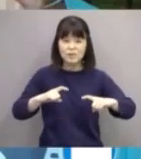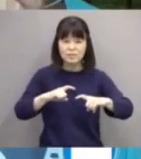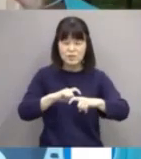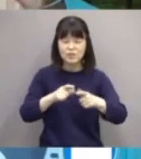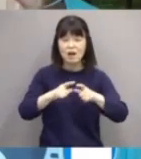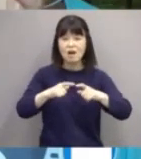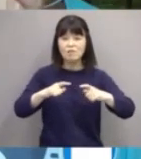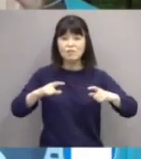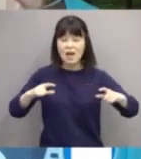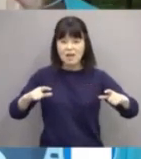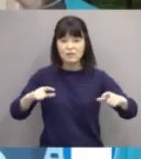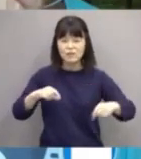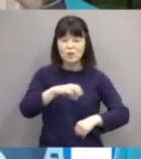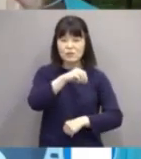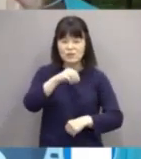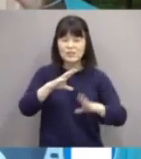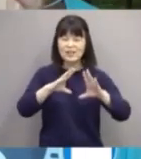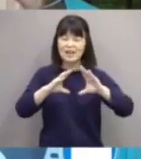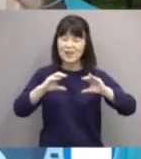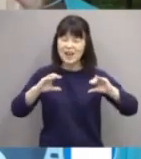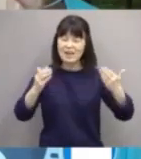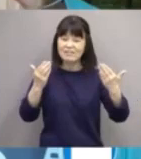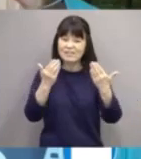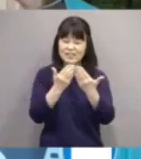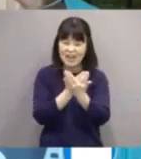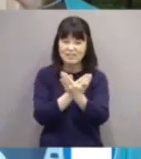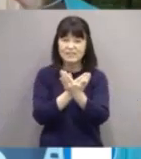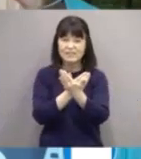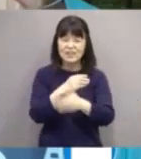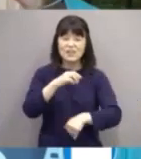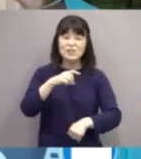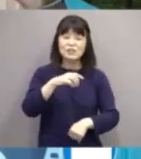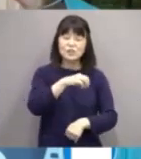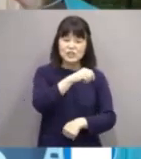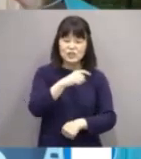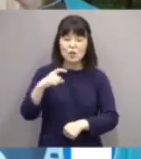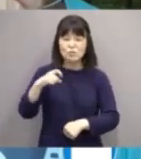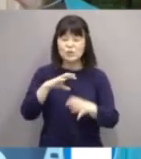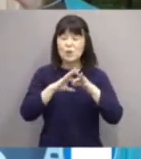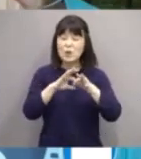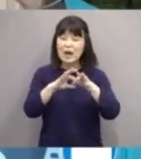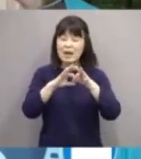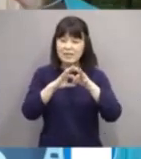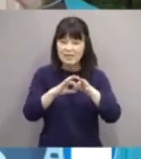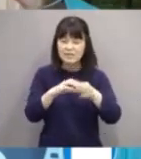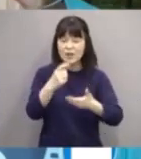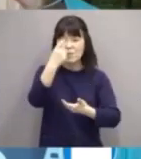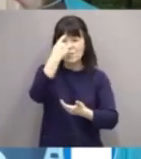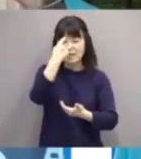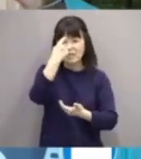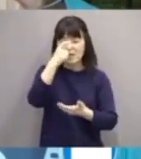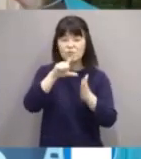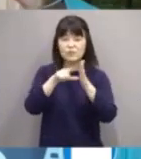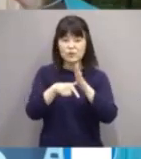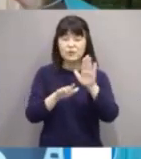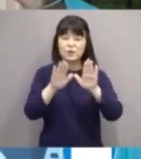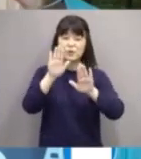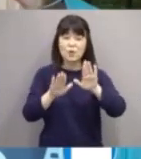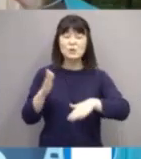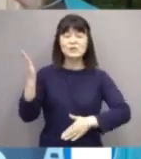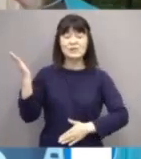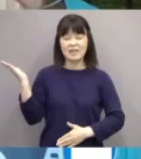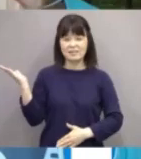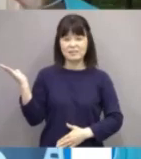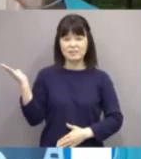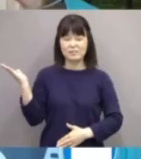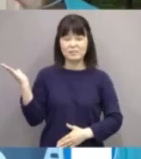るミミズやダンゴムシが増えることなど、土と虫の関係について大切なことを教えていただいている様子です